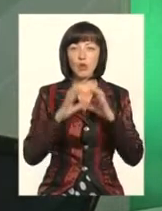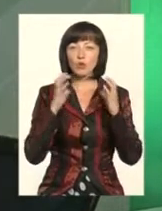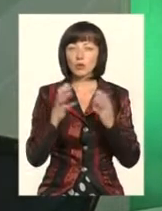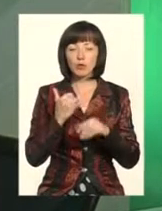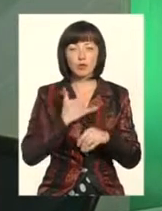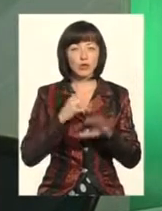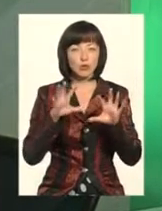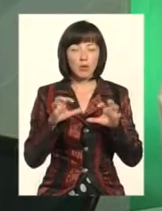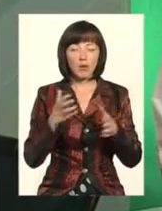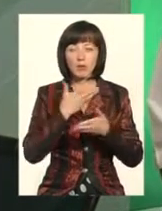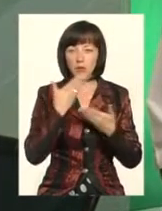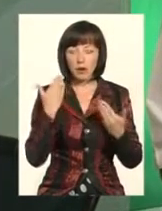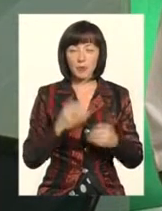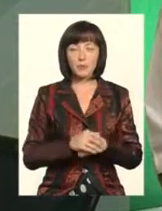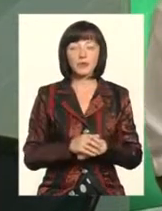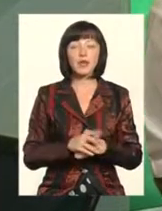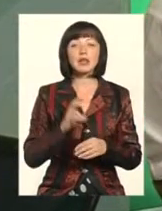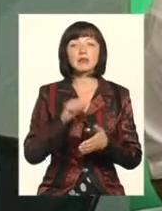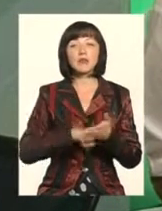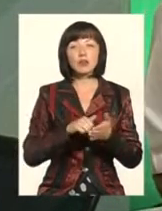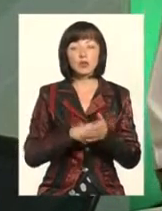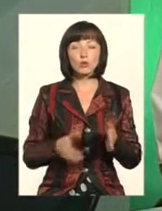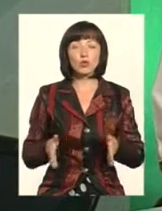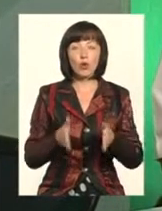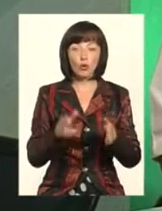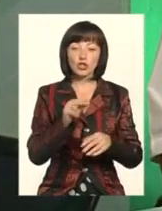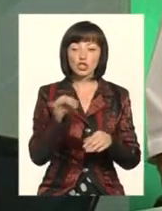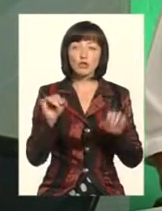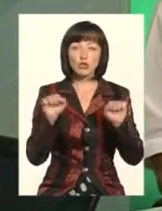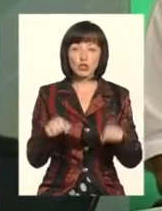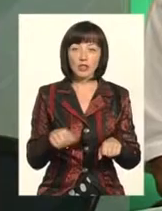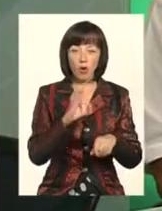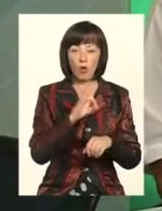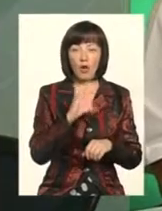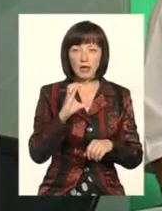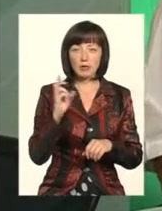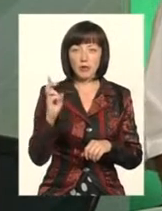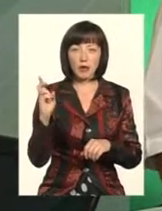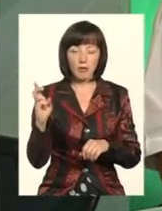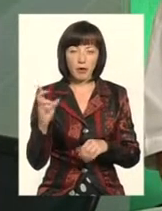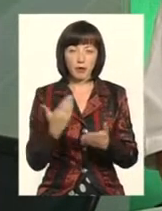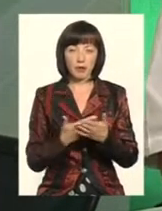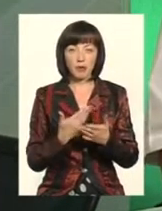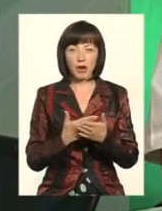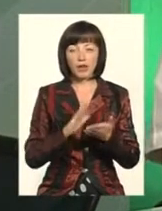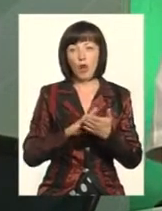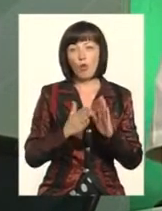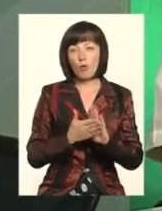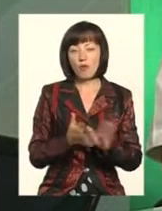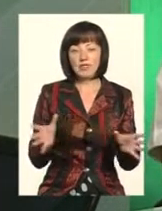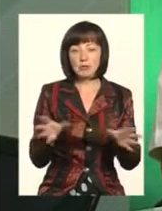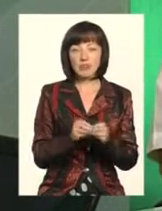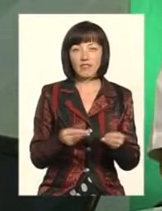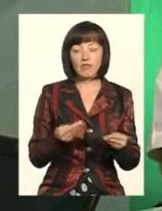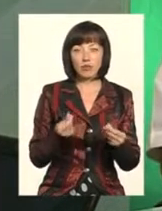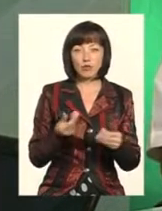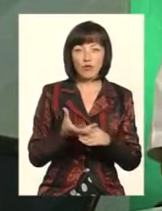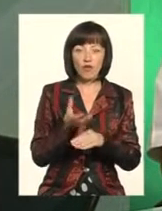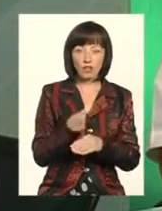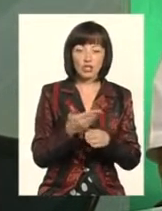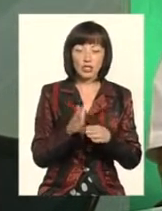нас собак немає. З приводу дороги. Але чи можливо от об'єднання ОСББ, скажімо там, чи на умовах там співфінансування